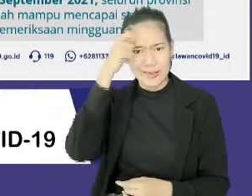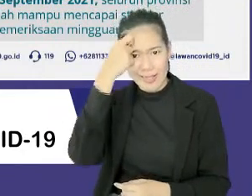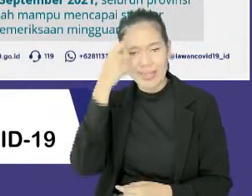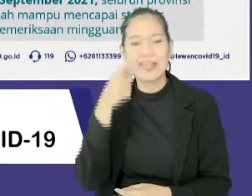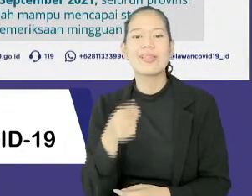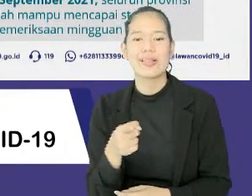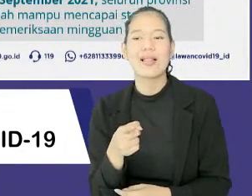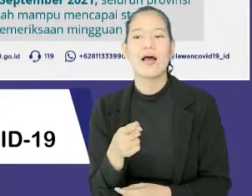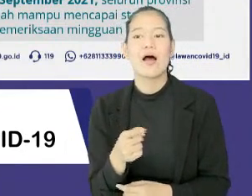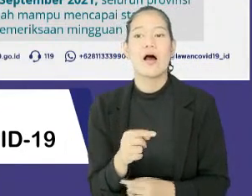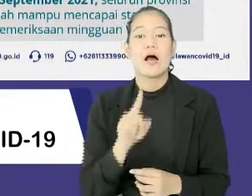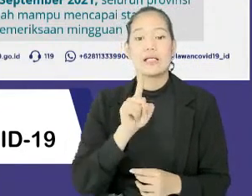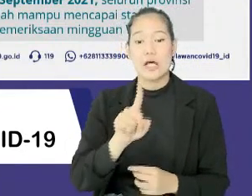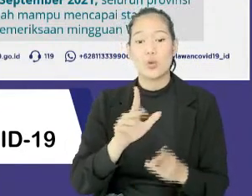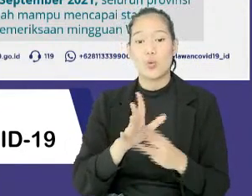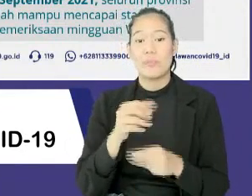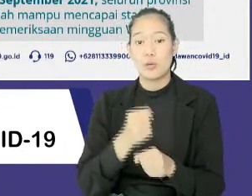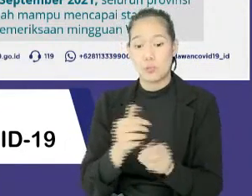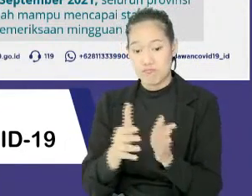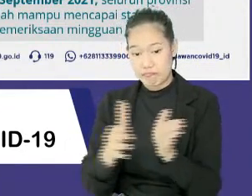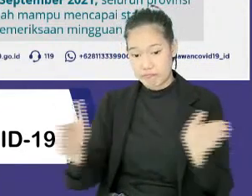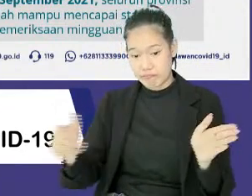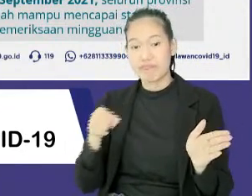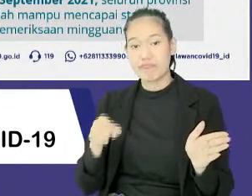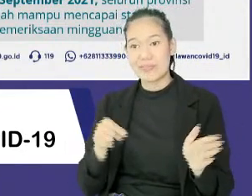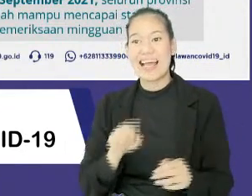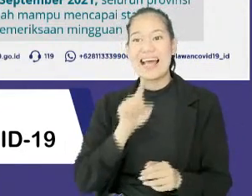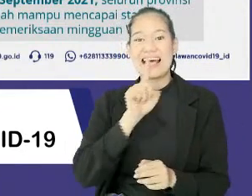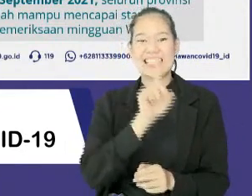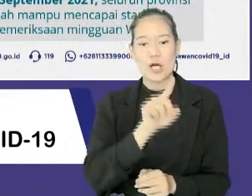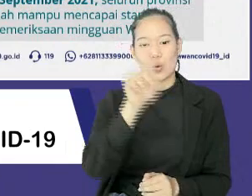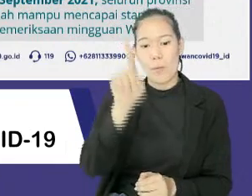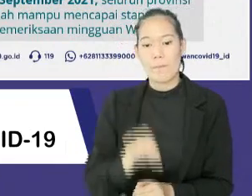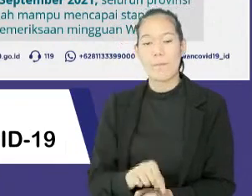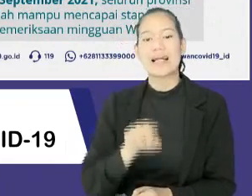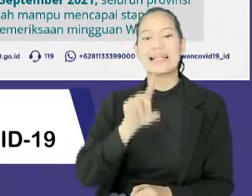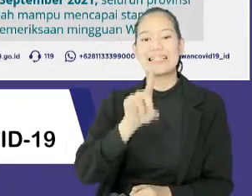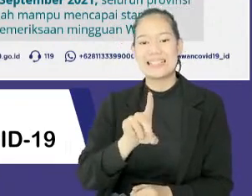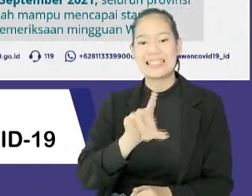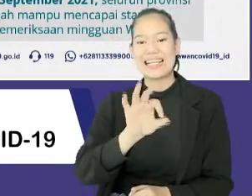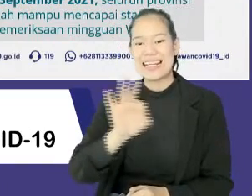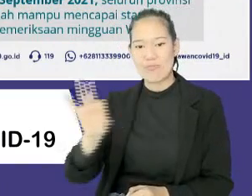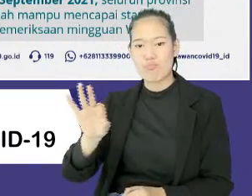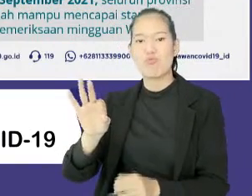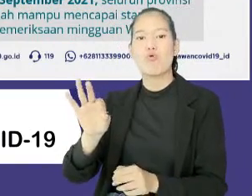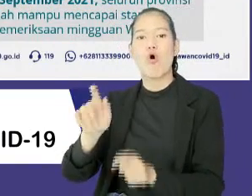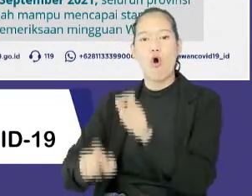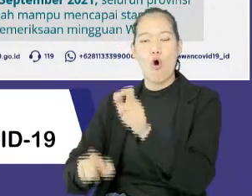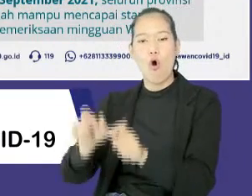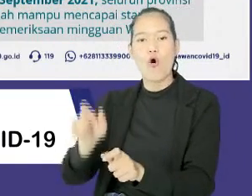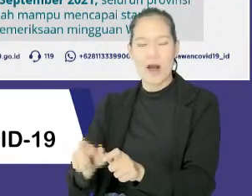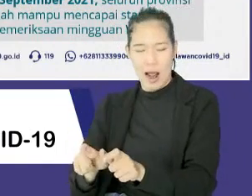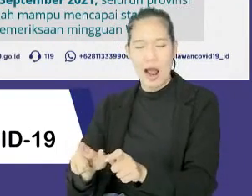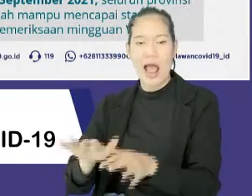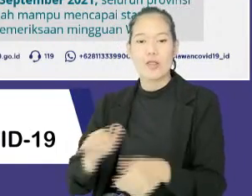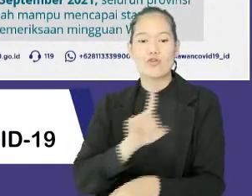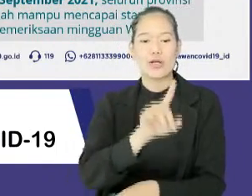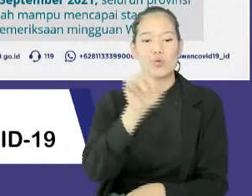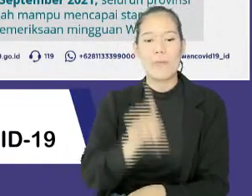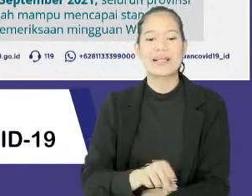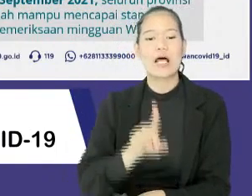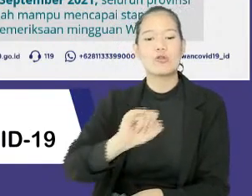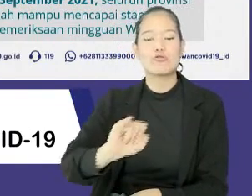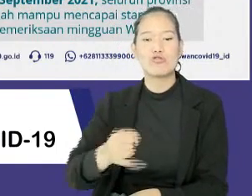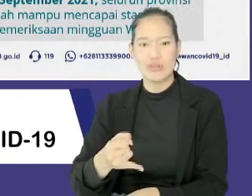Ingatkan lagi dokter Olla dalam waktu satu minggu satu perseribu penduduk ini diperiksa Anto 1000 per satu juta penduduk